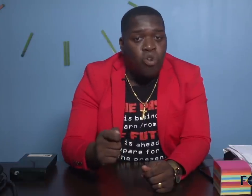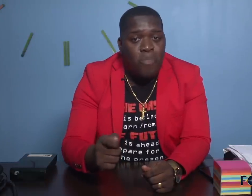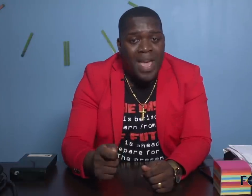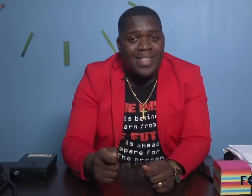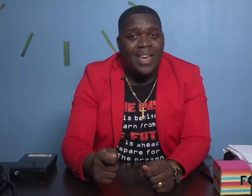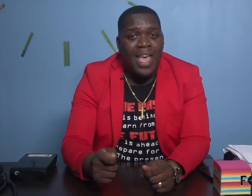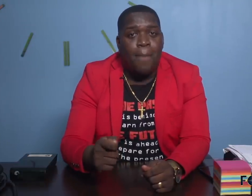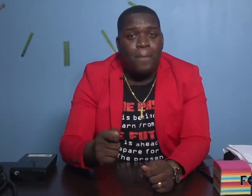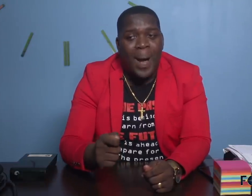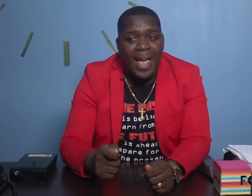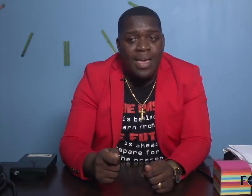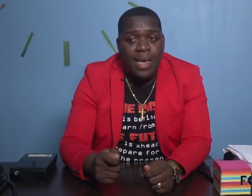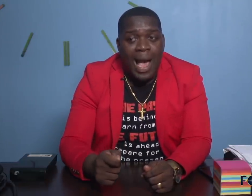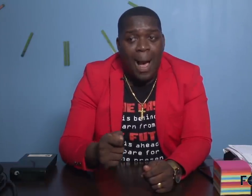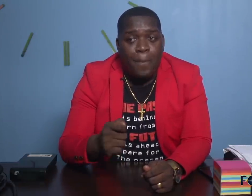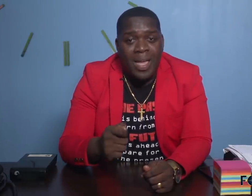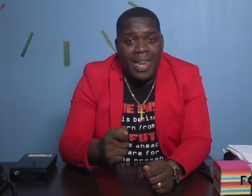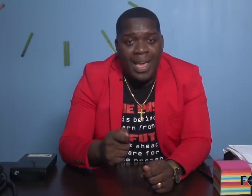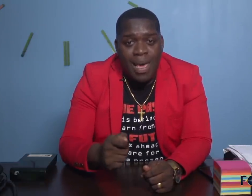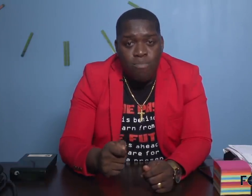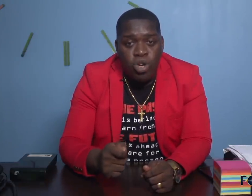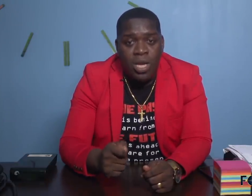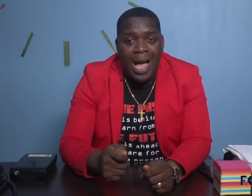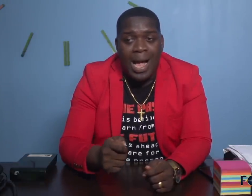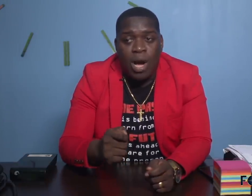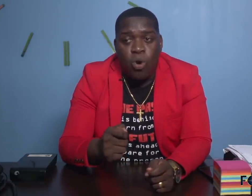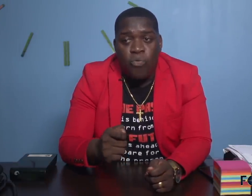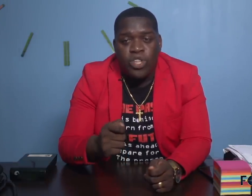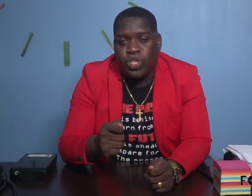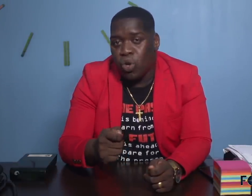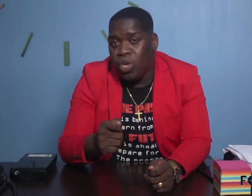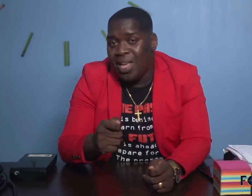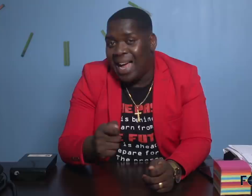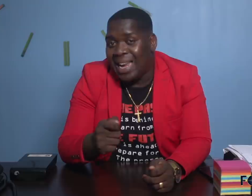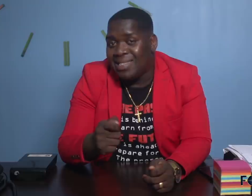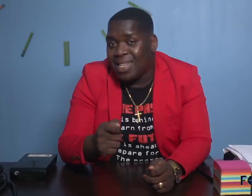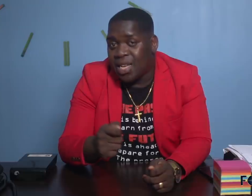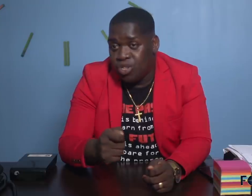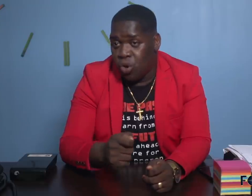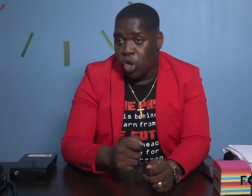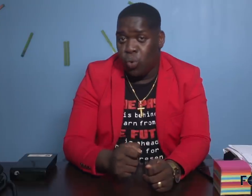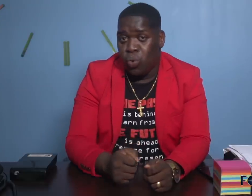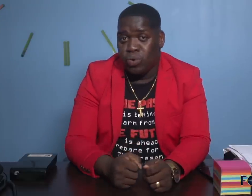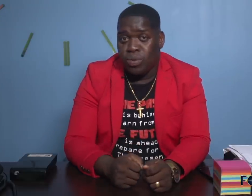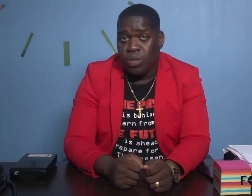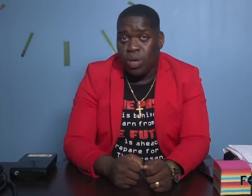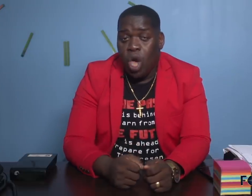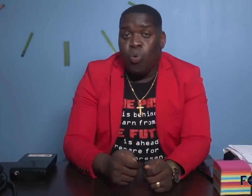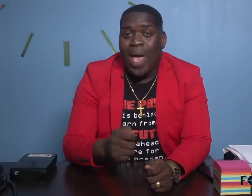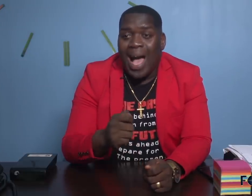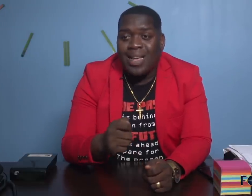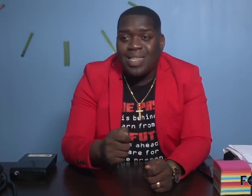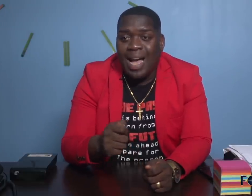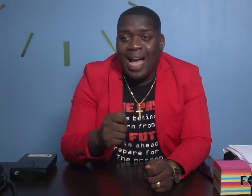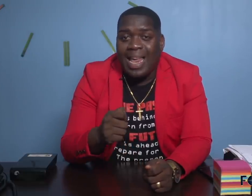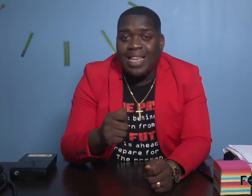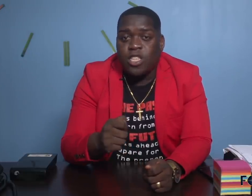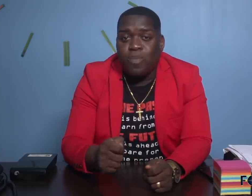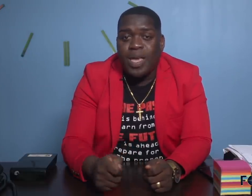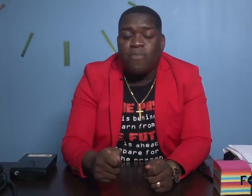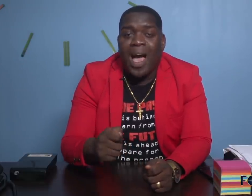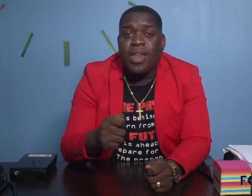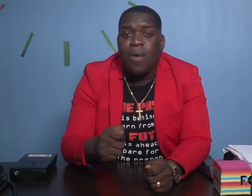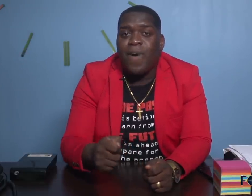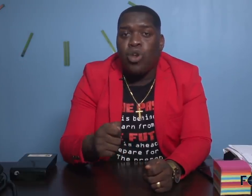Galanti de nono bezig e pai a piki denge e money an a COVID steun di galanti taki jogiu. We aksi an alle